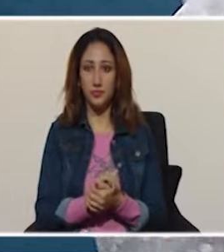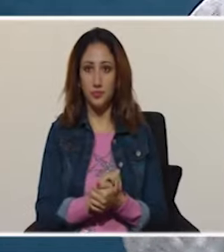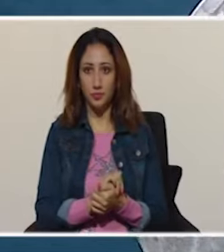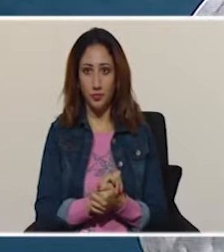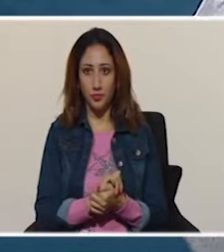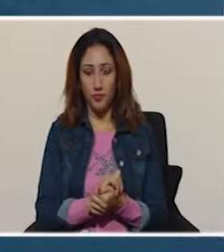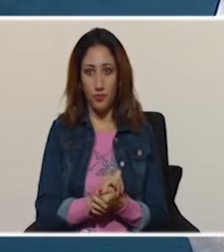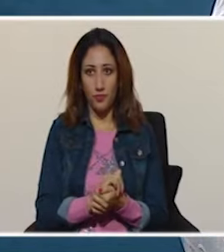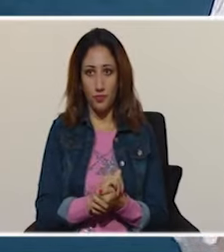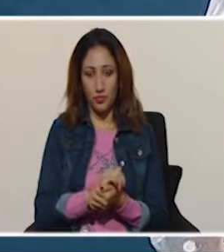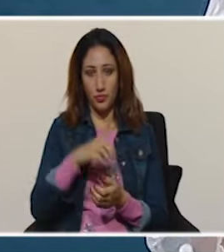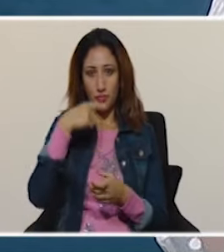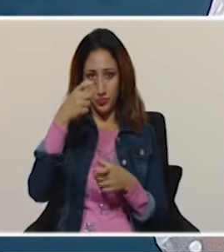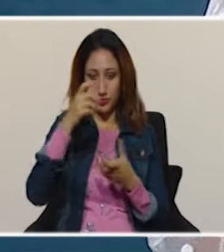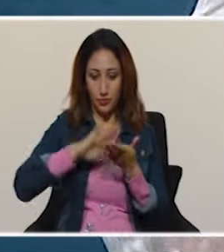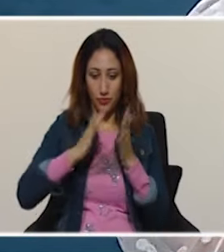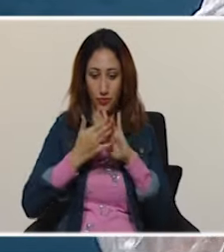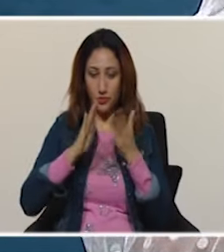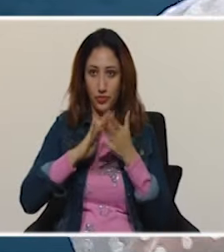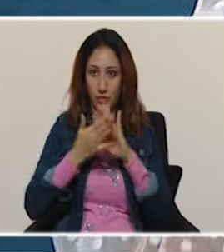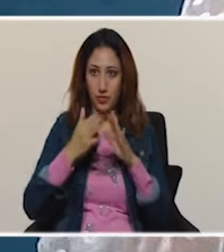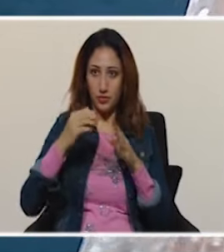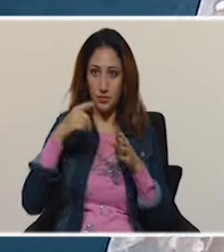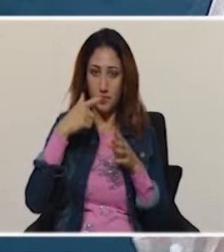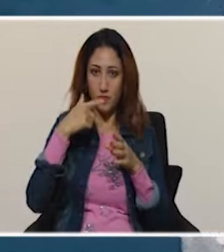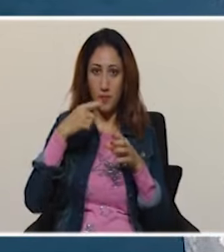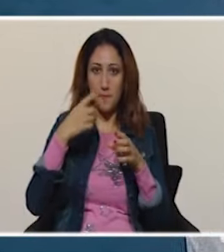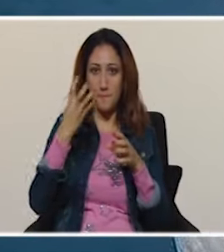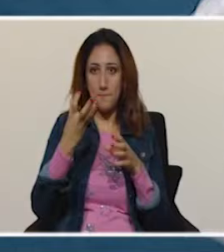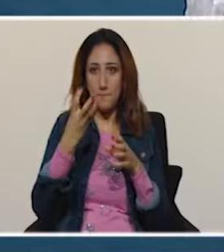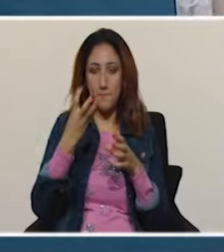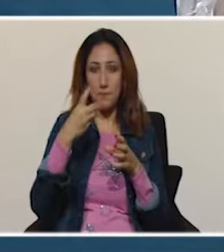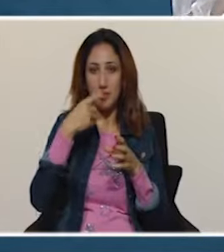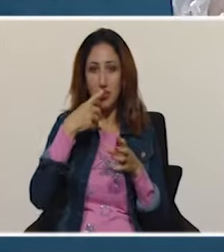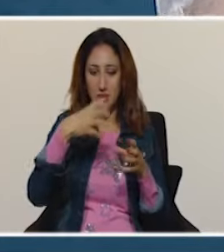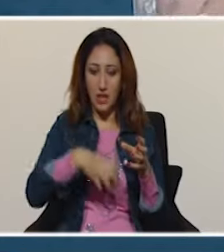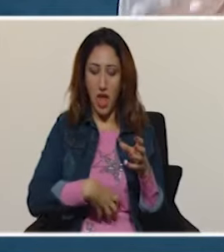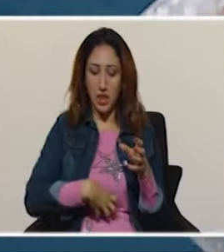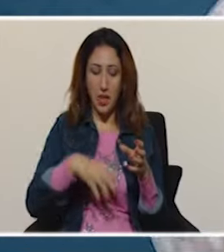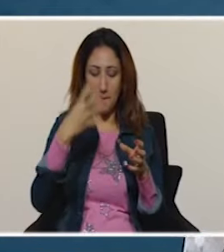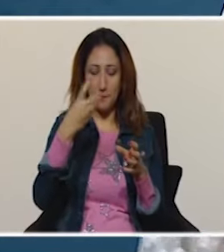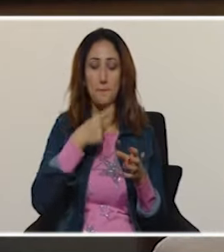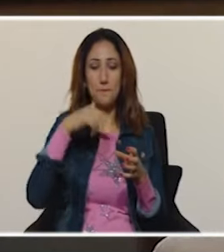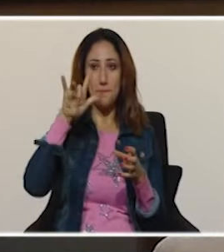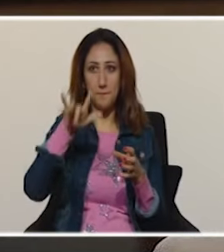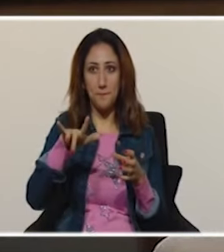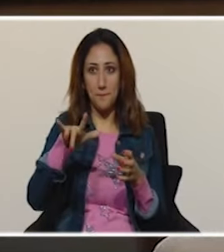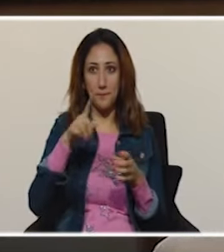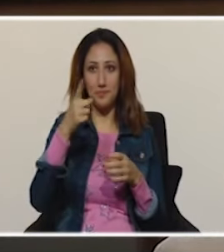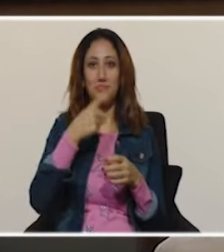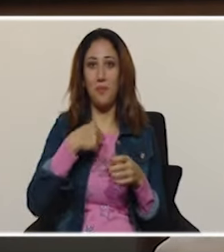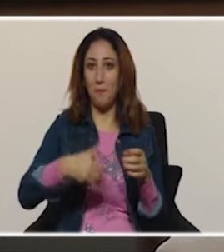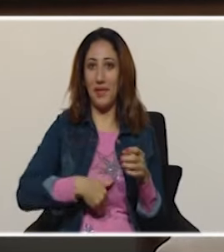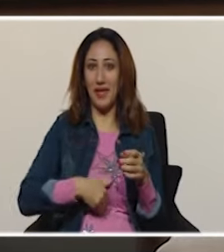الطعميه المحشيه، ها في البتنجان مقلي، وفي بحب الارنبيط، القرنبيط بالخلطه هيدي اليوم. جوعتيني يا بنت